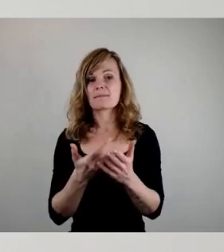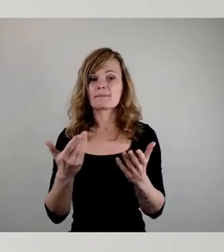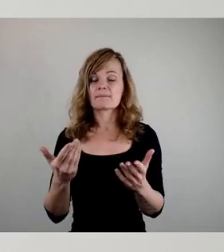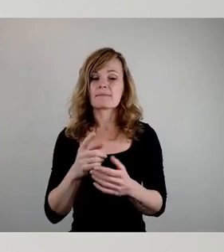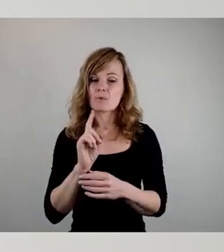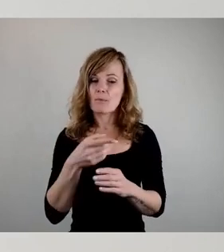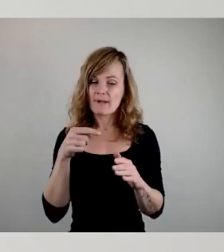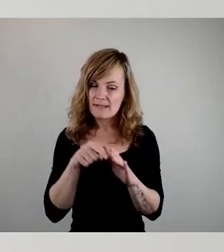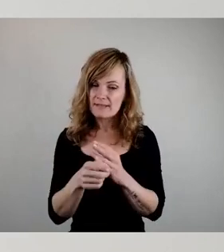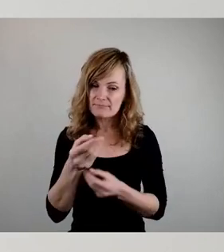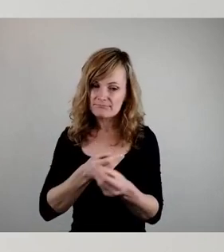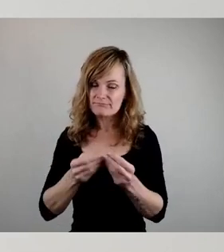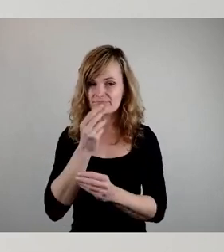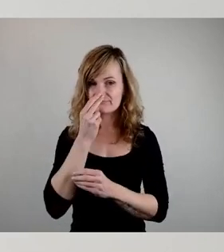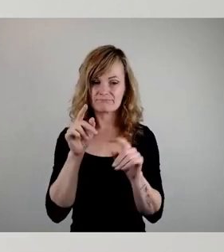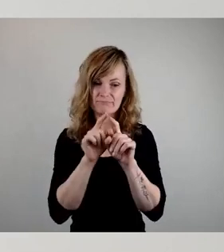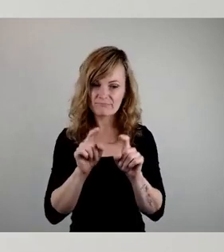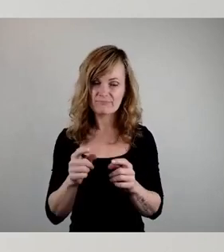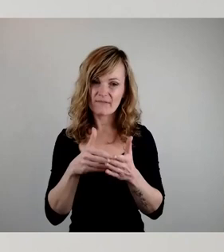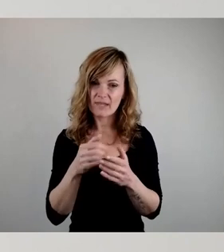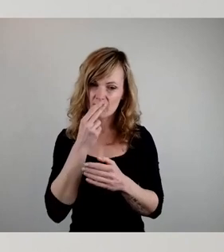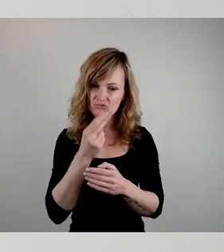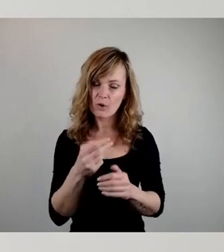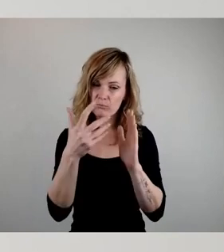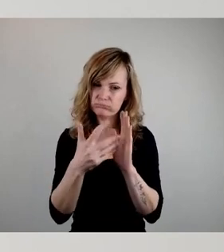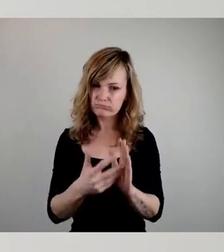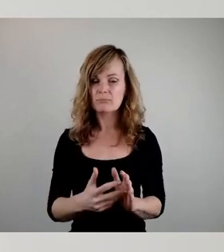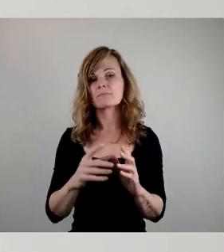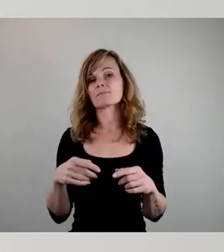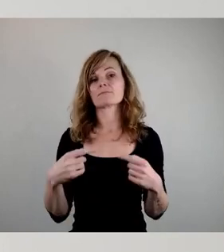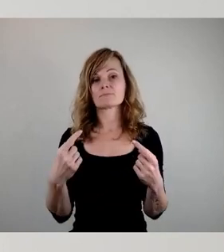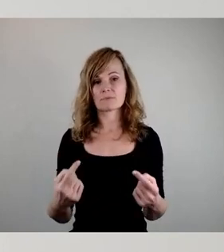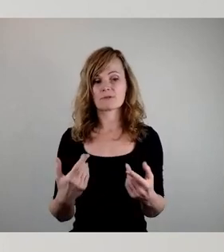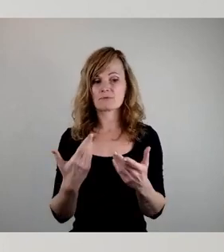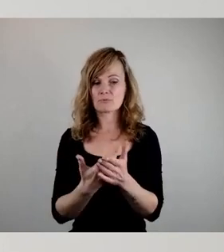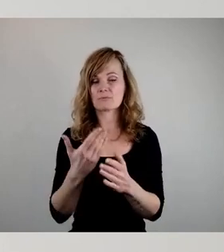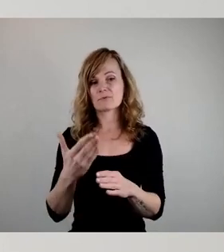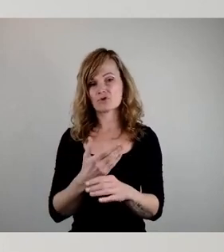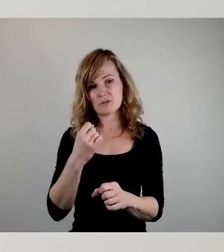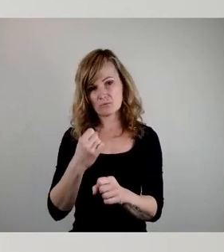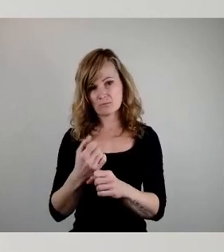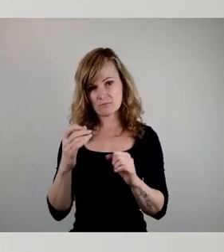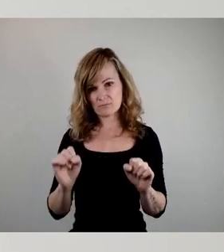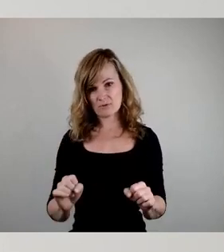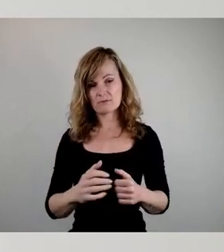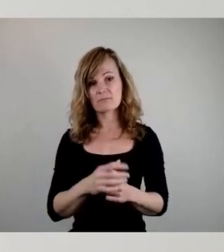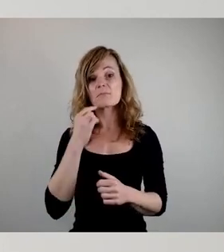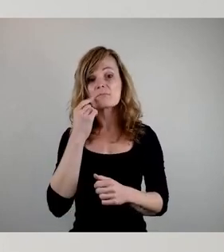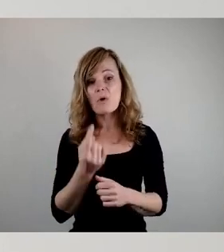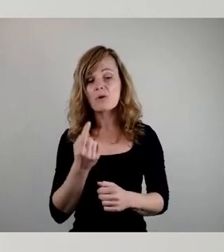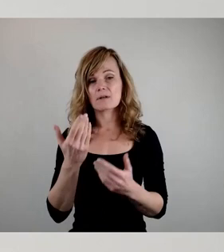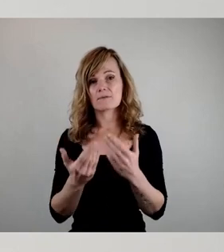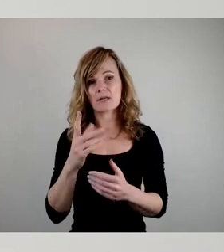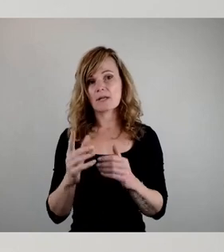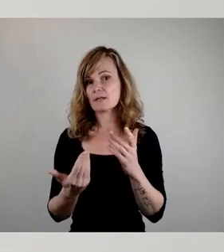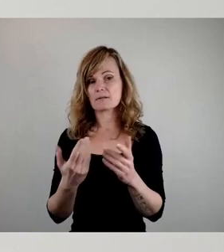vertieft in die Themen weiter einzuarbeiten, bevor man hier so eine Entscheidung trifft, die dann morgen vielleicht auch durch neue